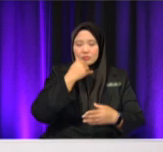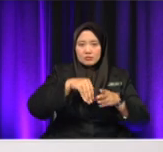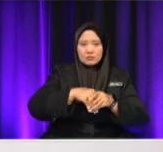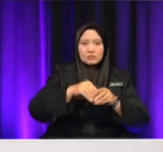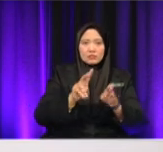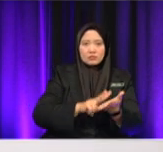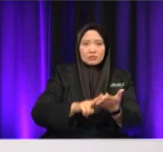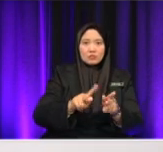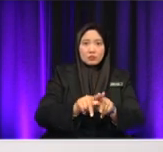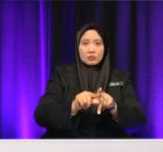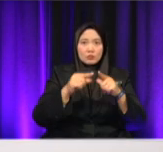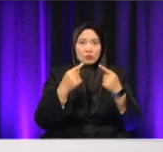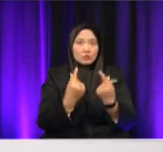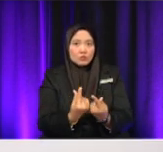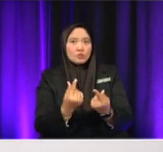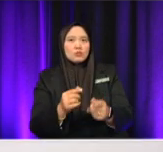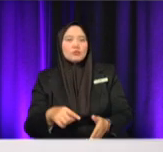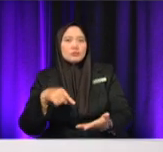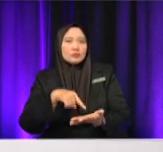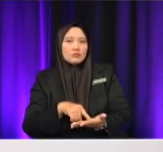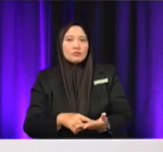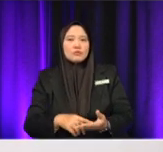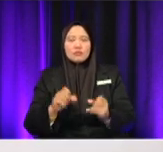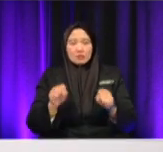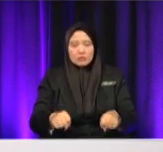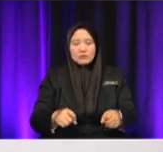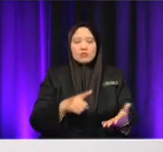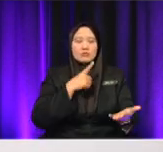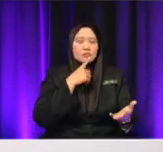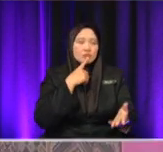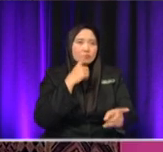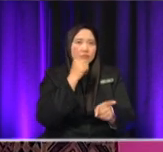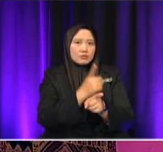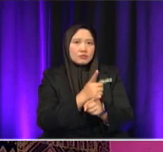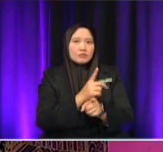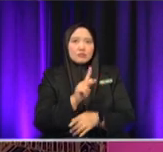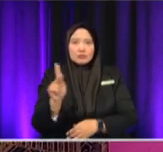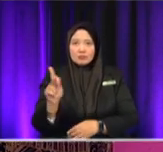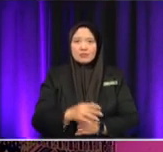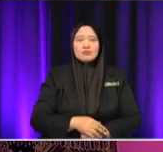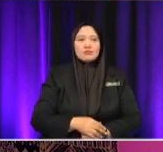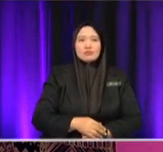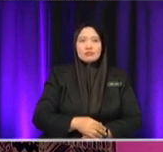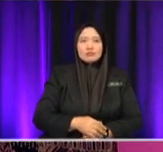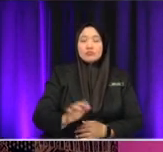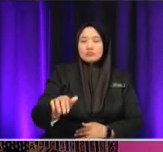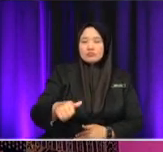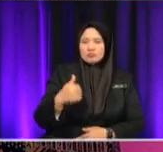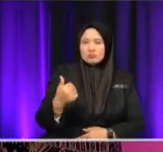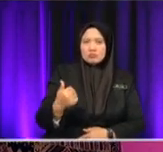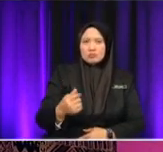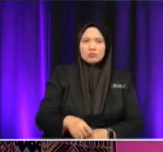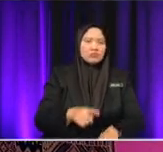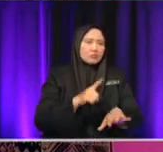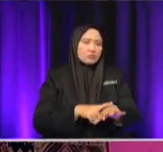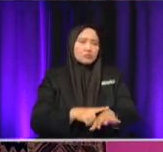itu nanti kita akan belajar juga adalah aspek seterusnya tapi daripada jawaban Adlin itu bagus waktu-waktu beribadah